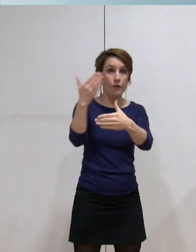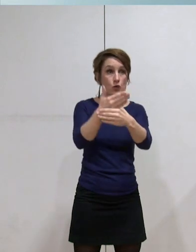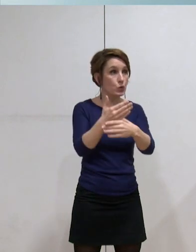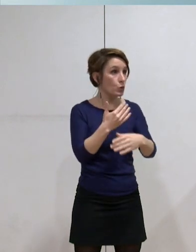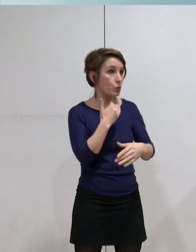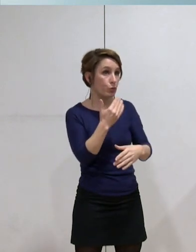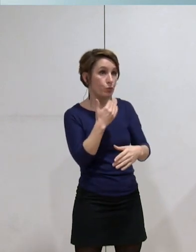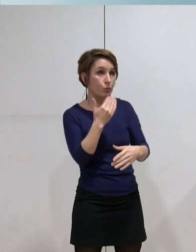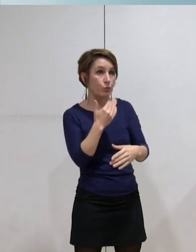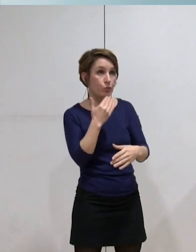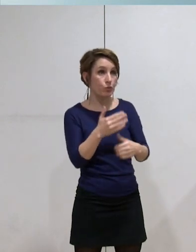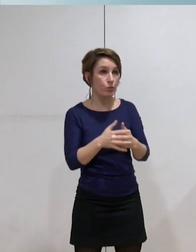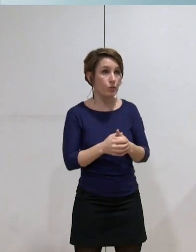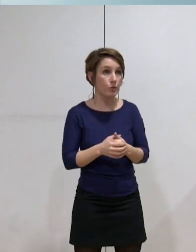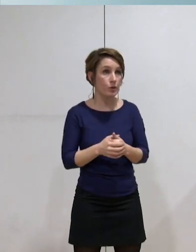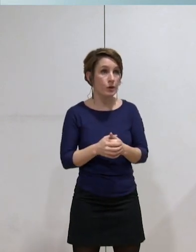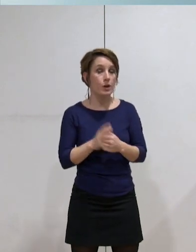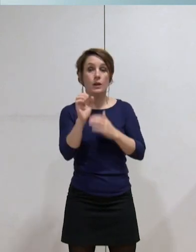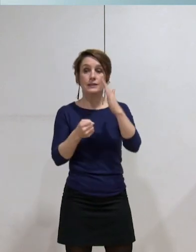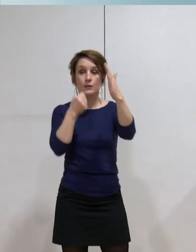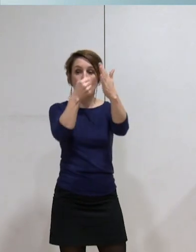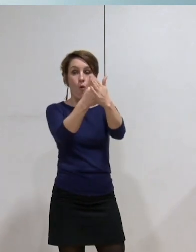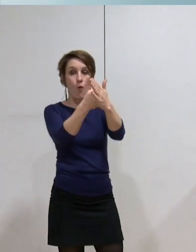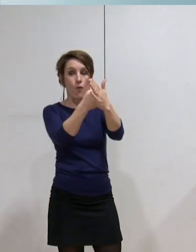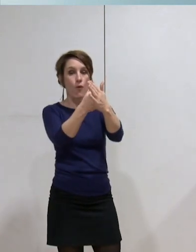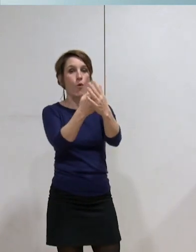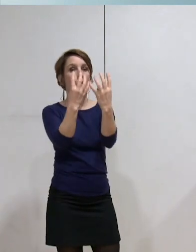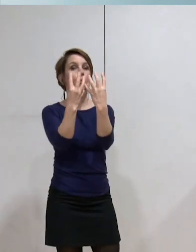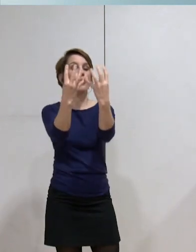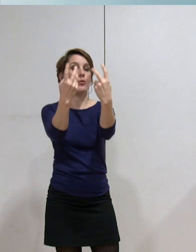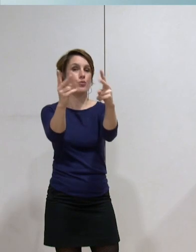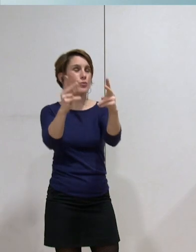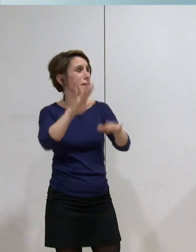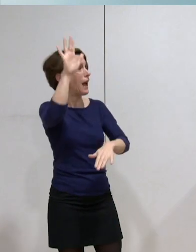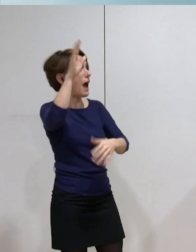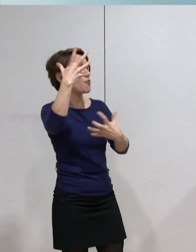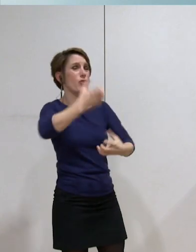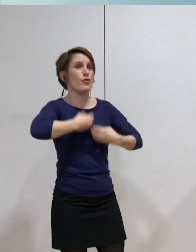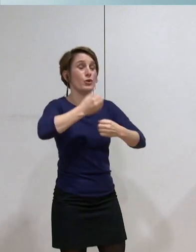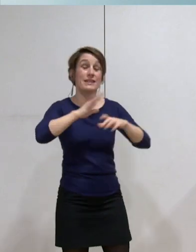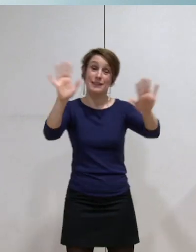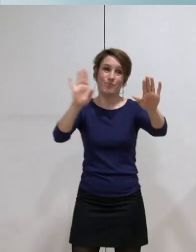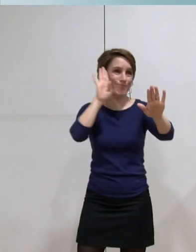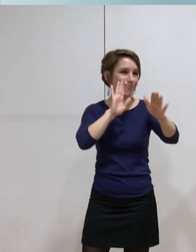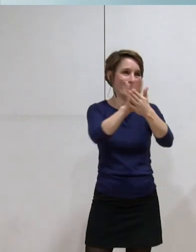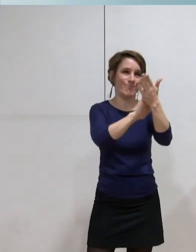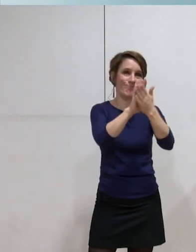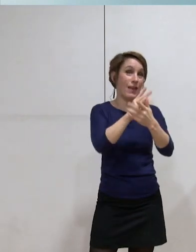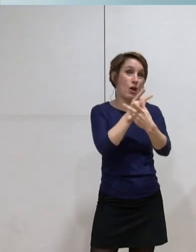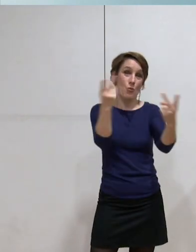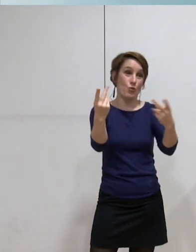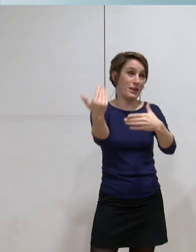commentaires donc non mais en fait le public n'intervient pas le public n'intervient pas